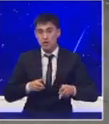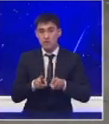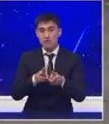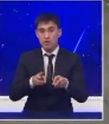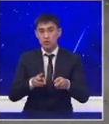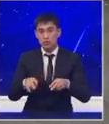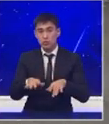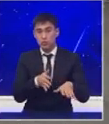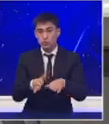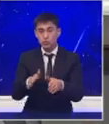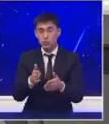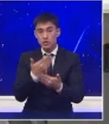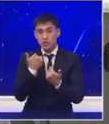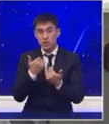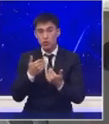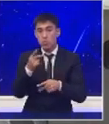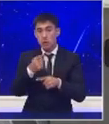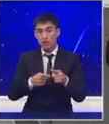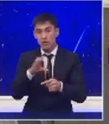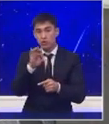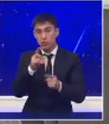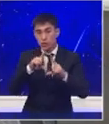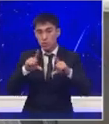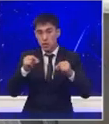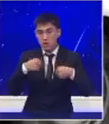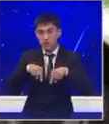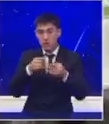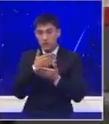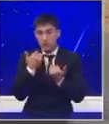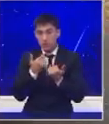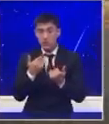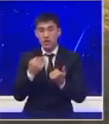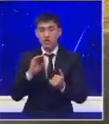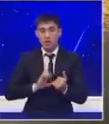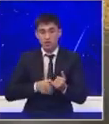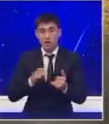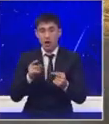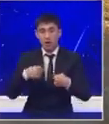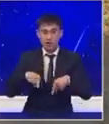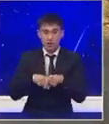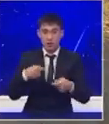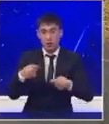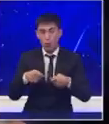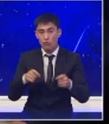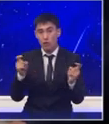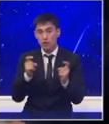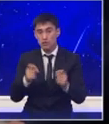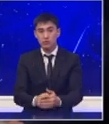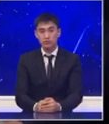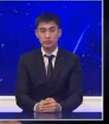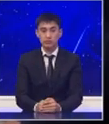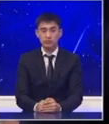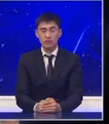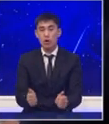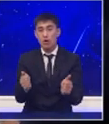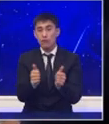с инвалидностью. Ее нет у половины социальных объектов, не говоря уже о частных организациях и торговых точках. Возле торговых